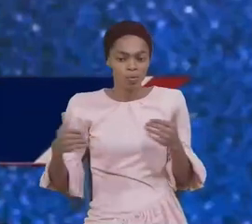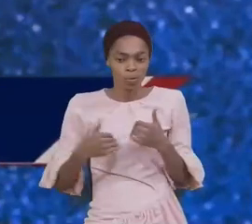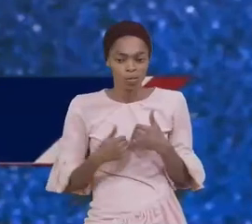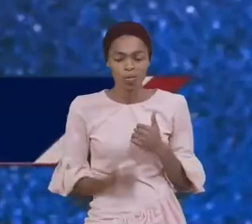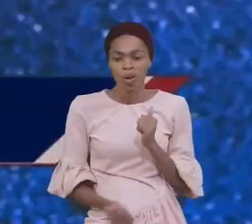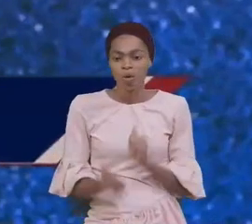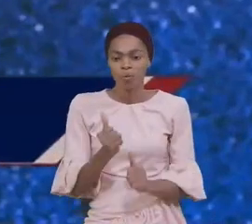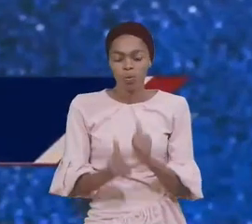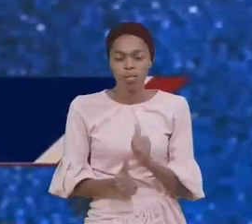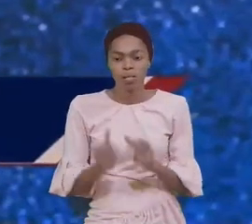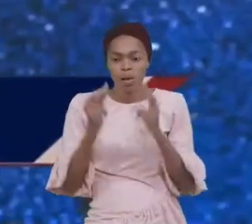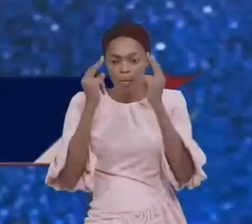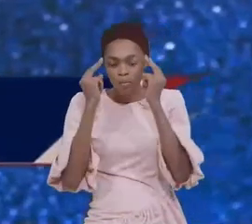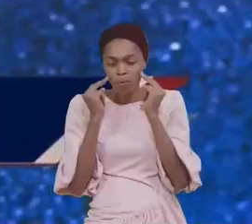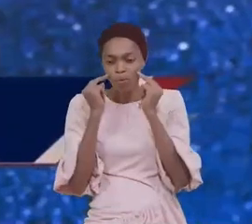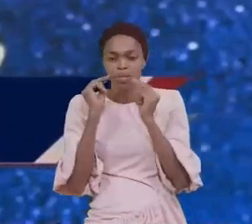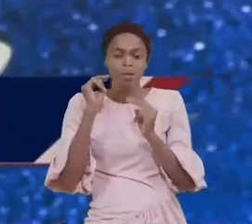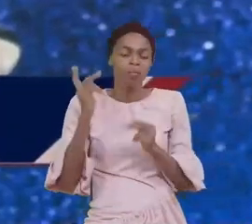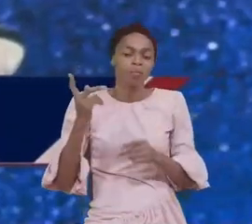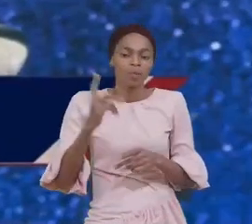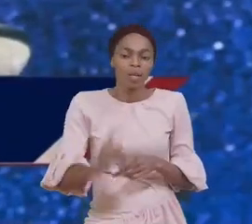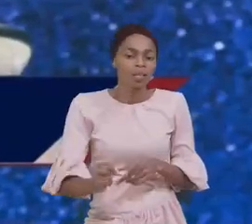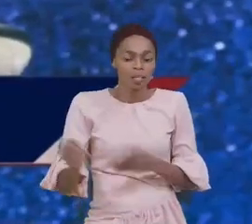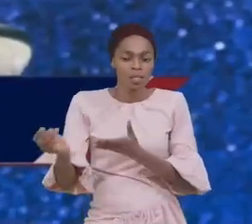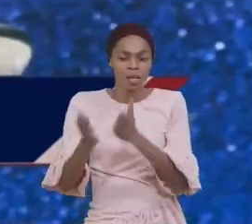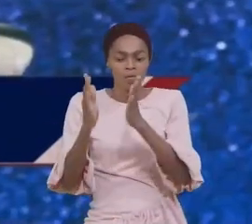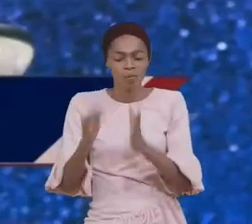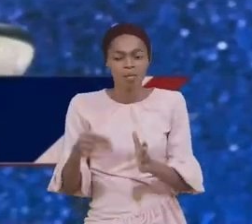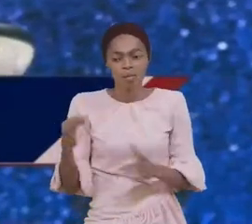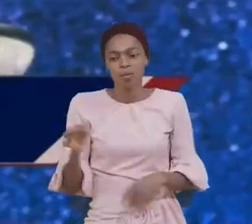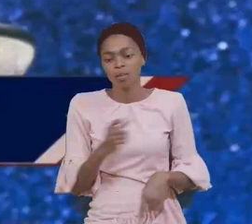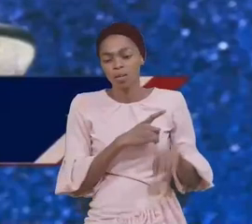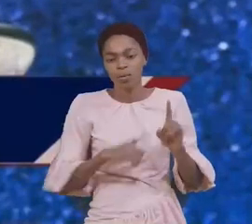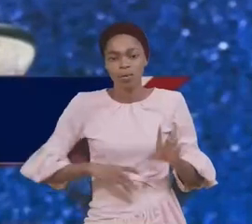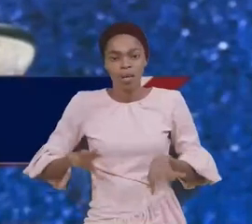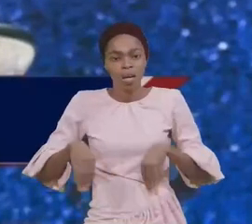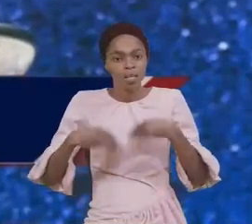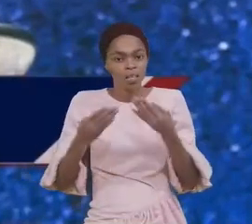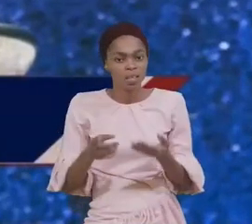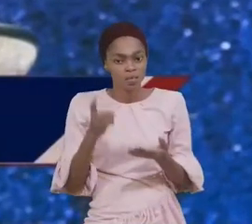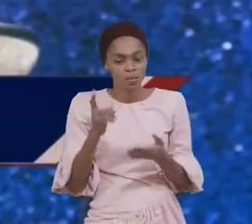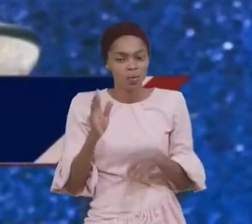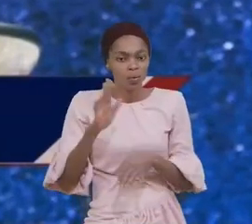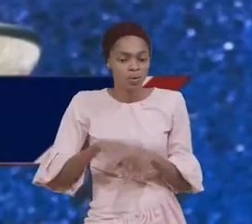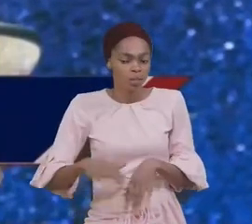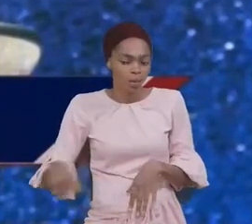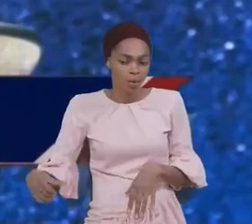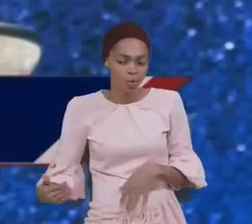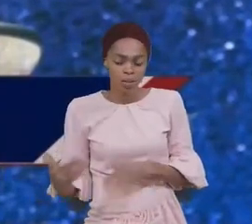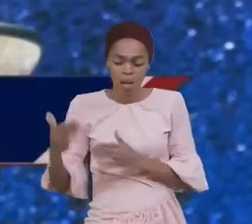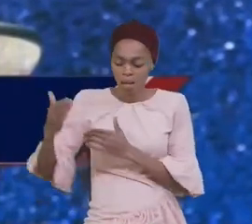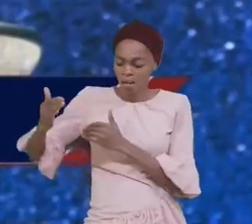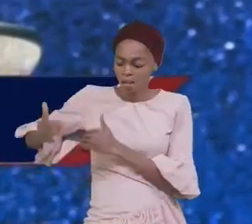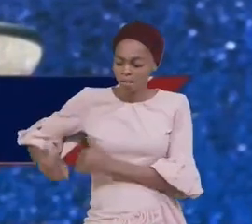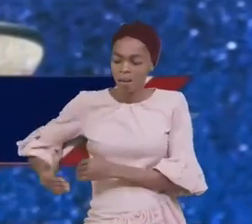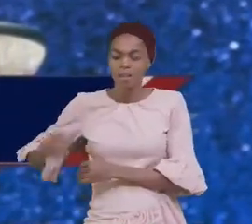a donné de l'autre côté du Jourdain.